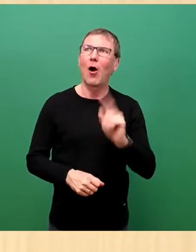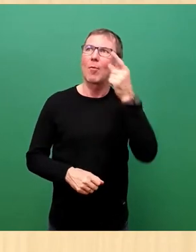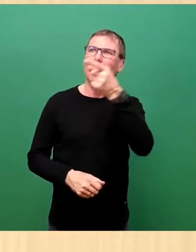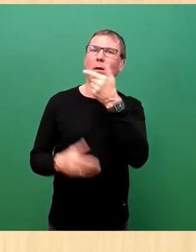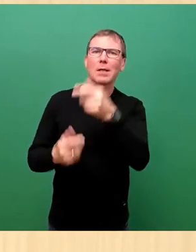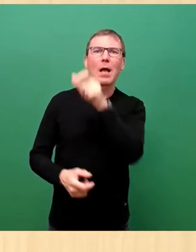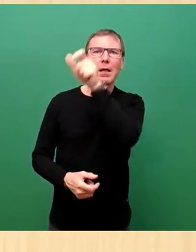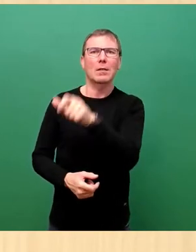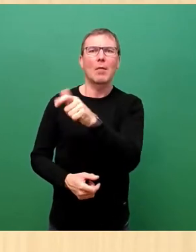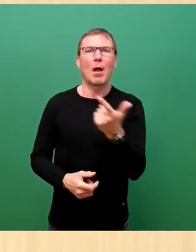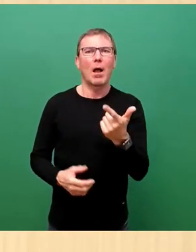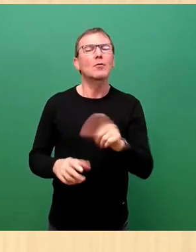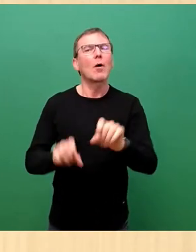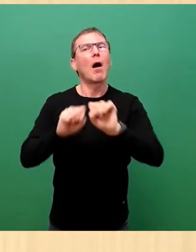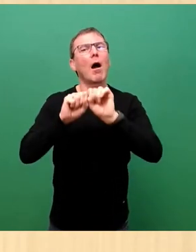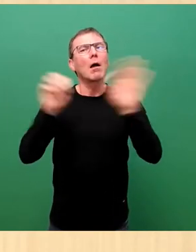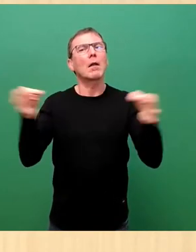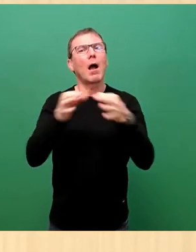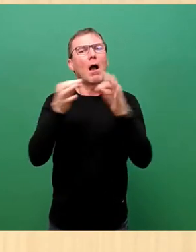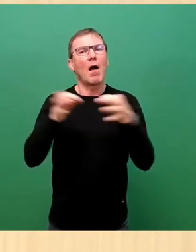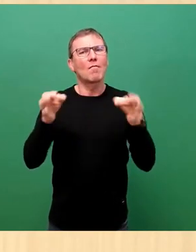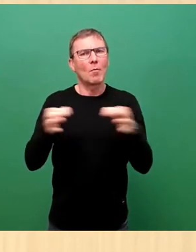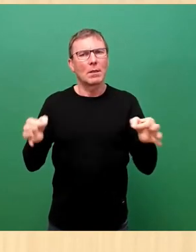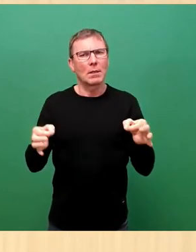das so klar formuliert hat, wie wir